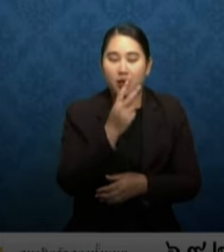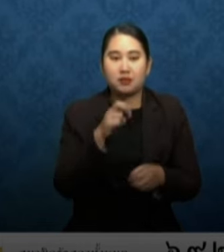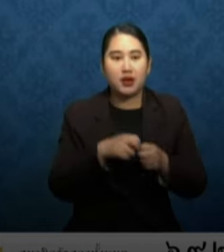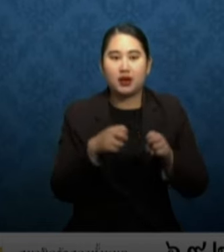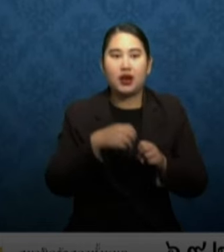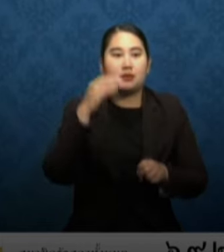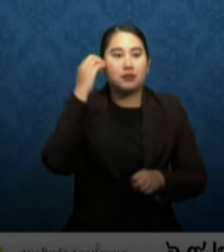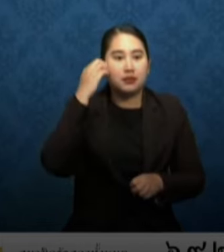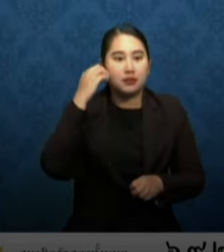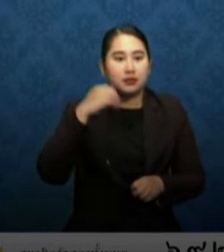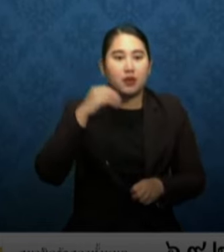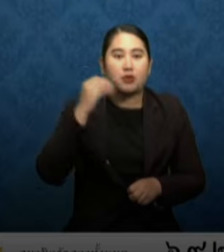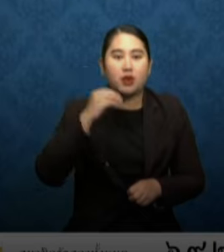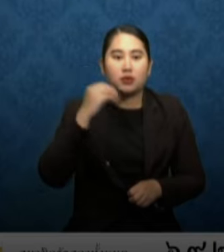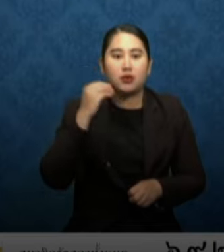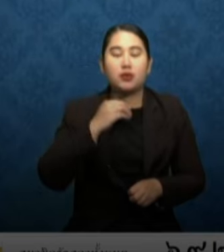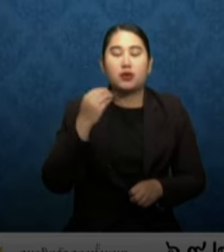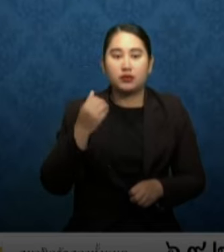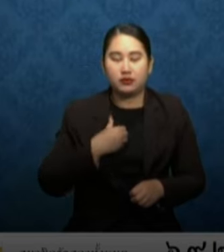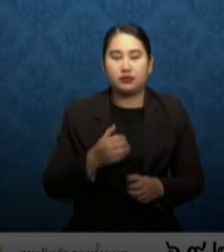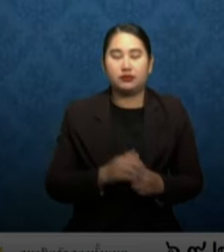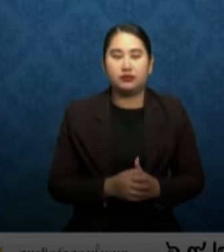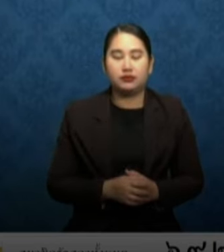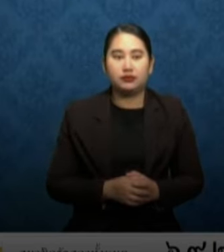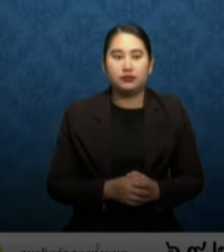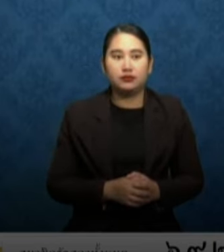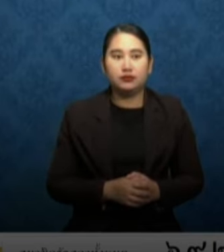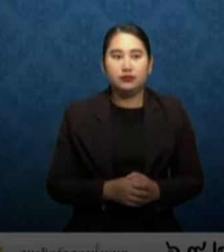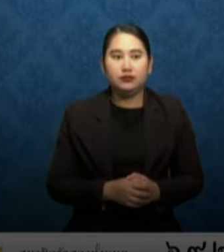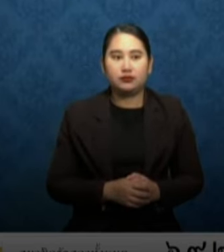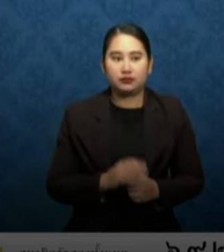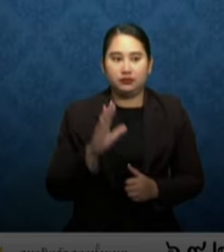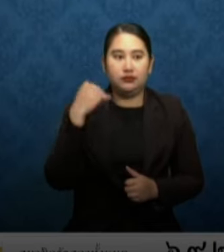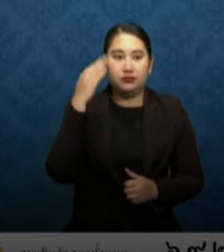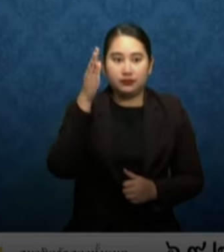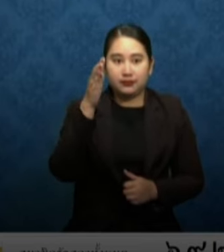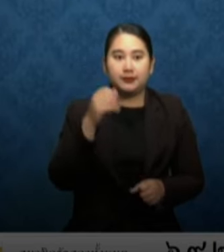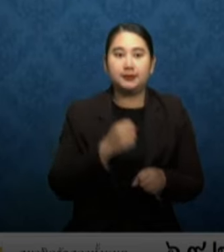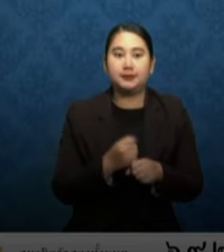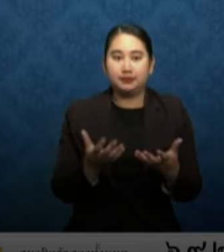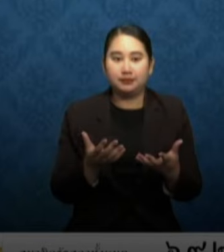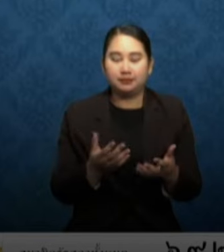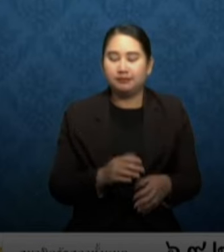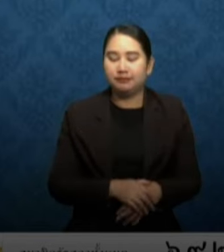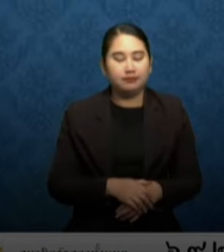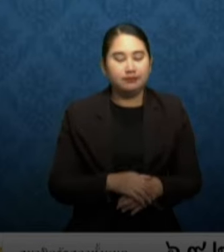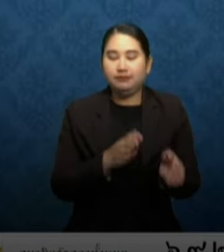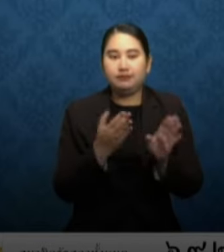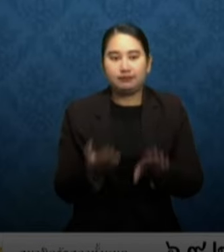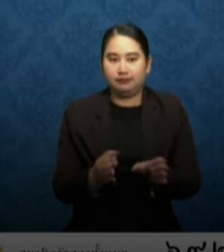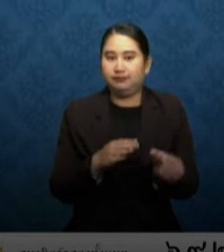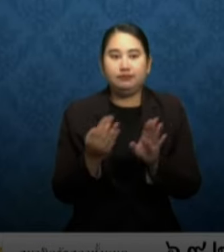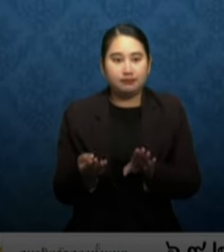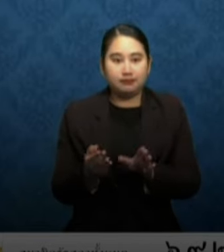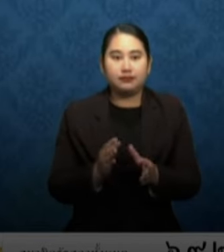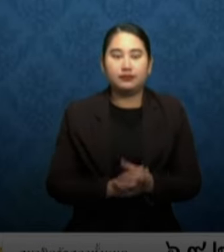ๆครั้งแล้วครั้งเล่าอนาคตแบบนี้บอกได้เลยครับมีแต่เจ๊งกับ